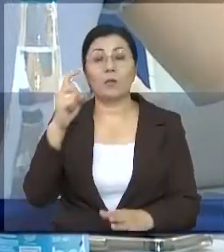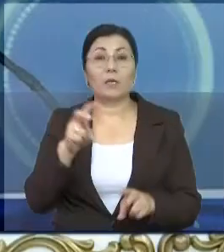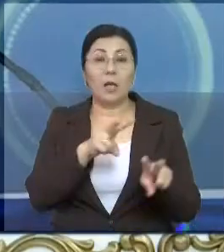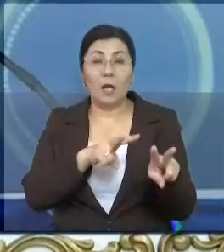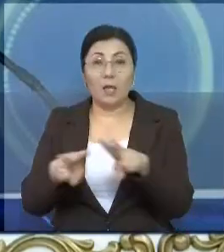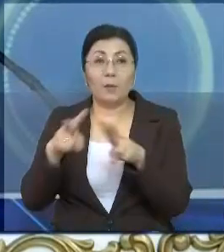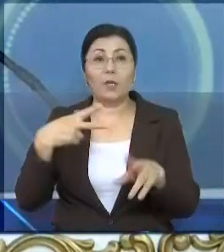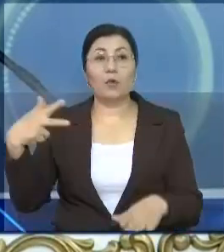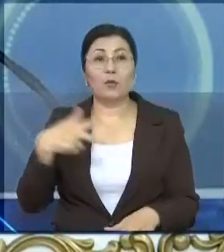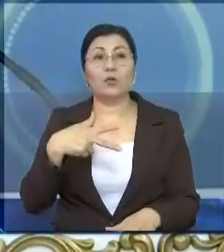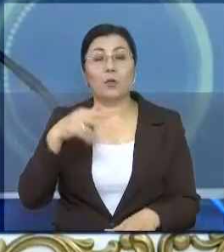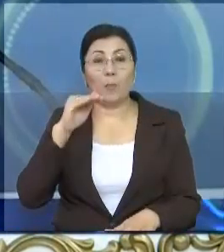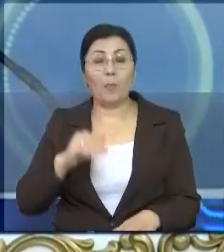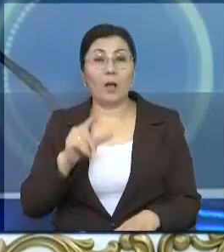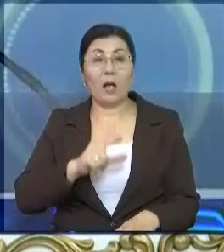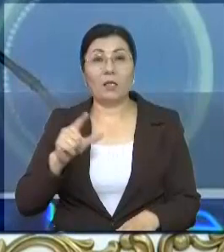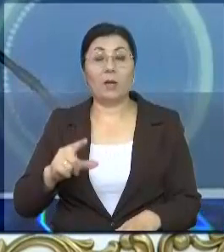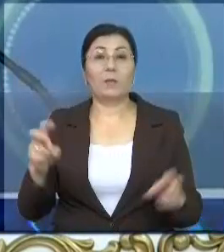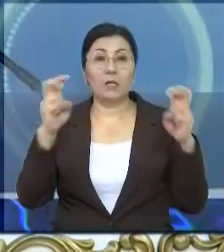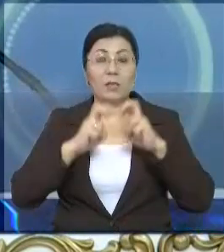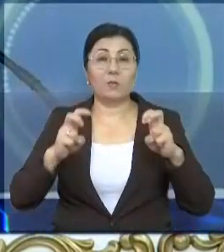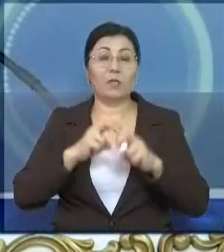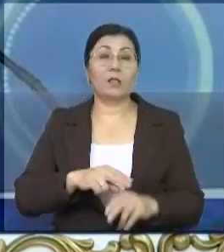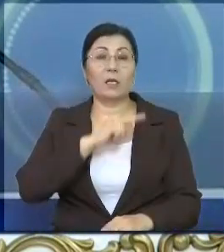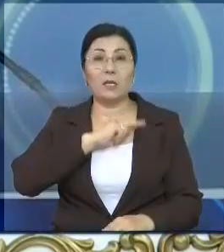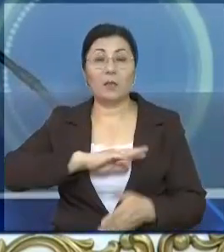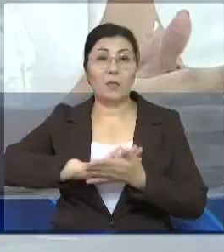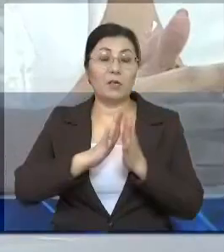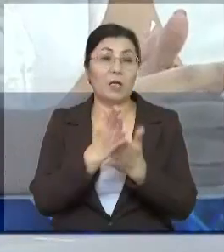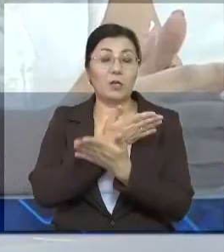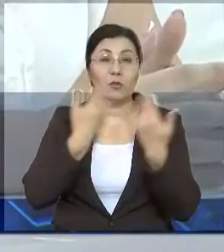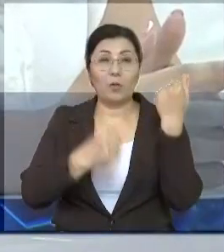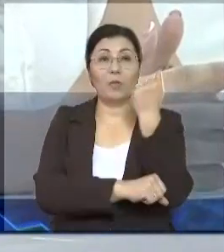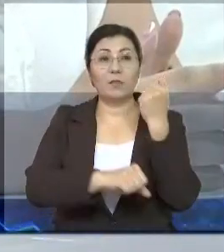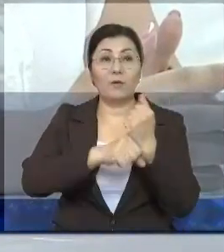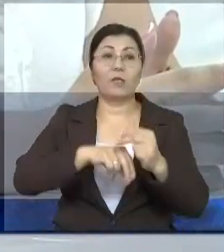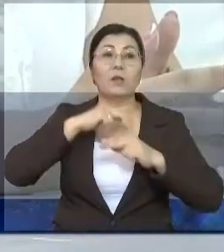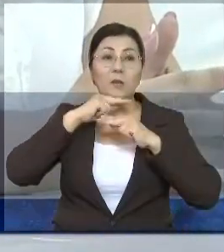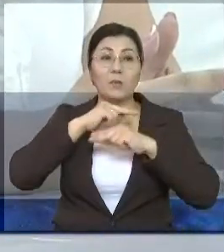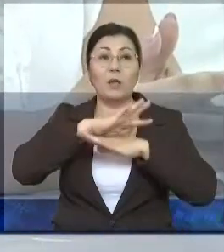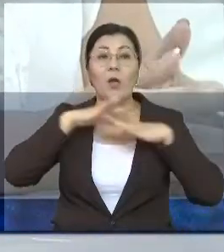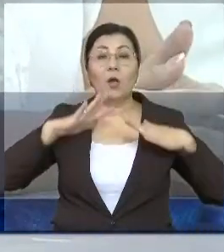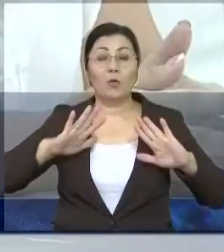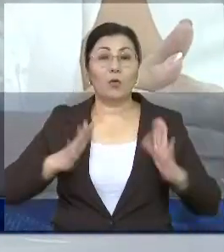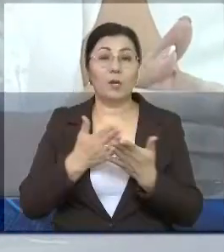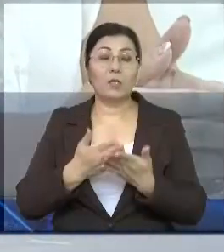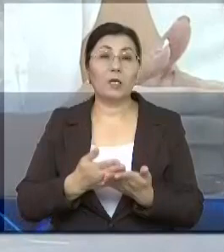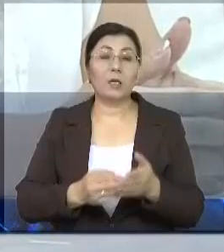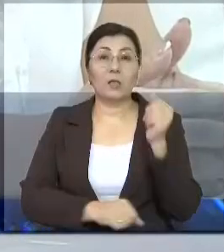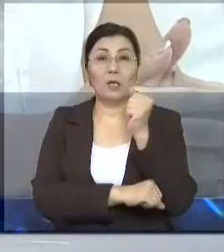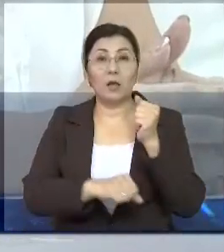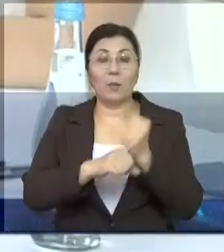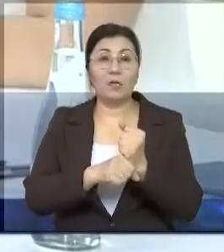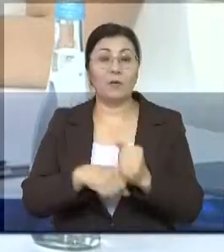жүргізіп, 3000-нан аса адамды тексерді. Еңбек шарты жасалмаған жұмысшыларға баса мән берілді. Көп жағдайда жұмысшылар